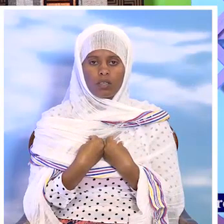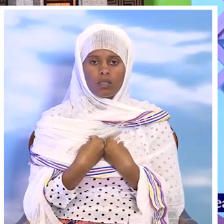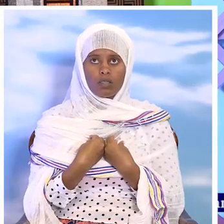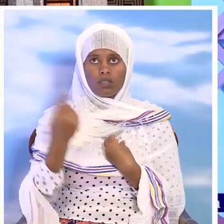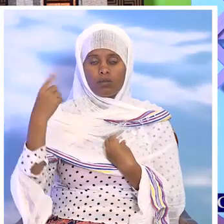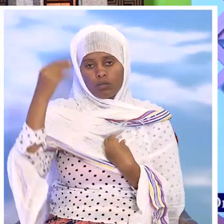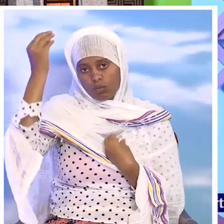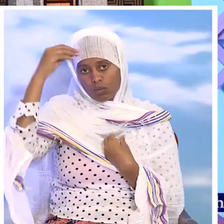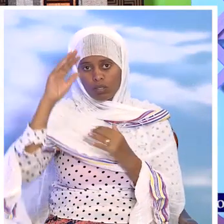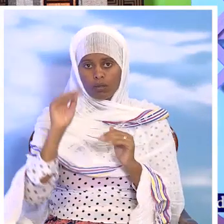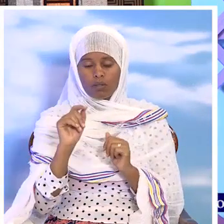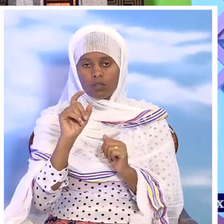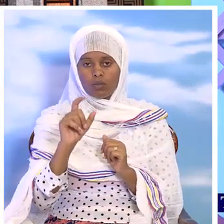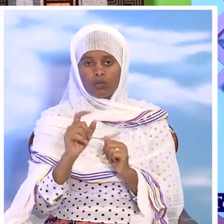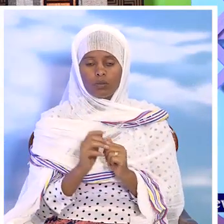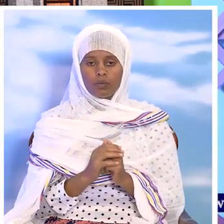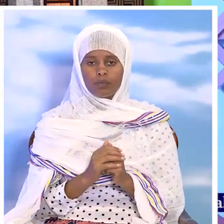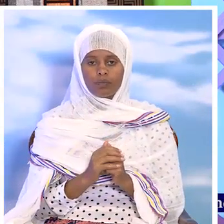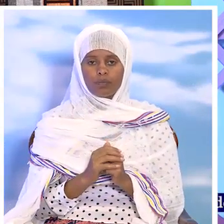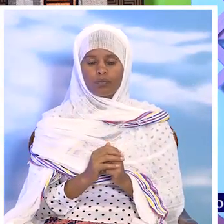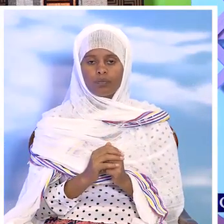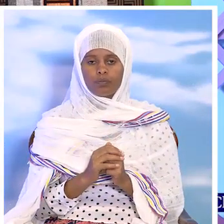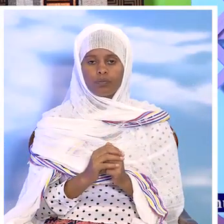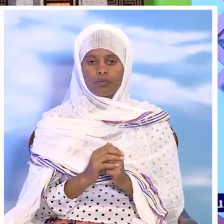ንስሁ እስመ ቀረበት መንግስተ ሰማያት